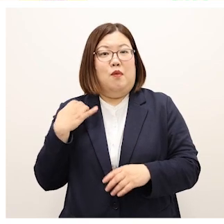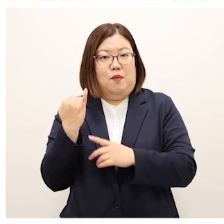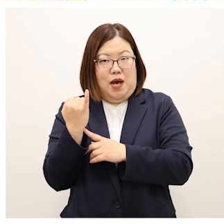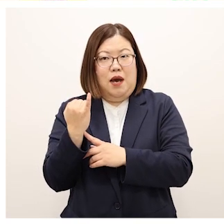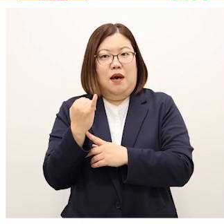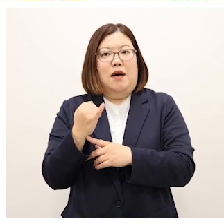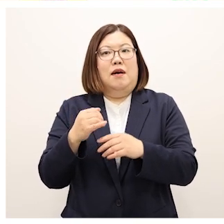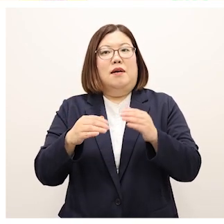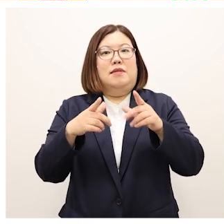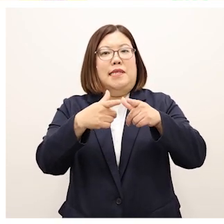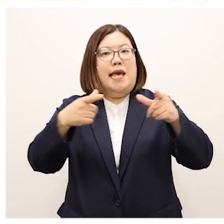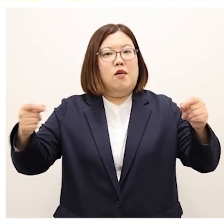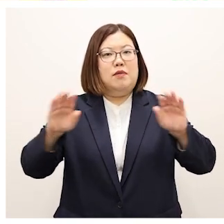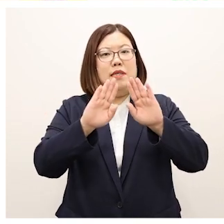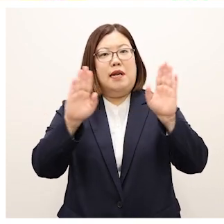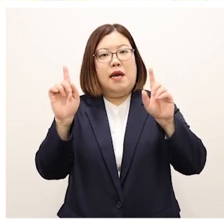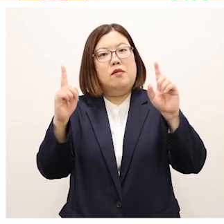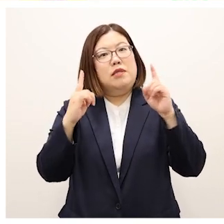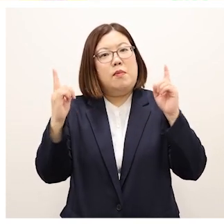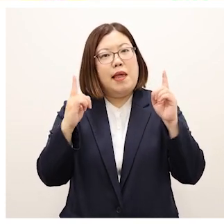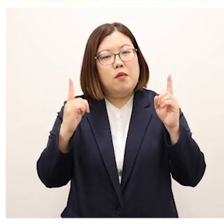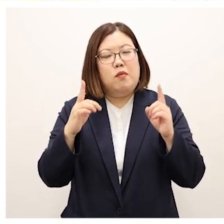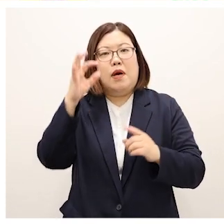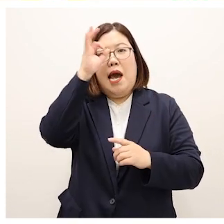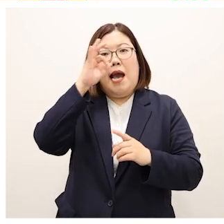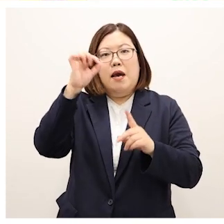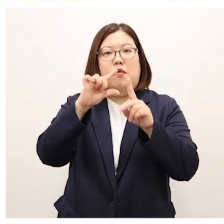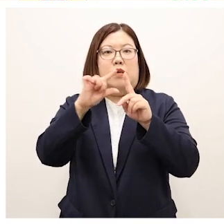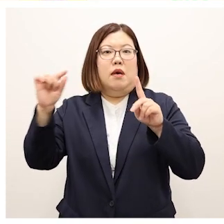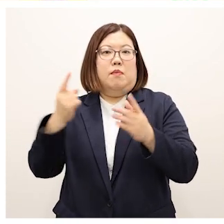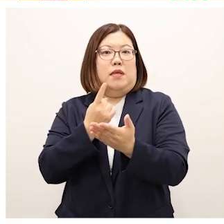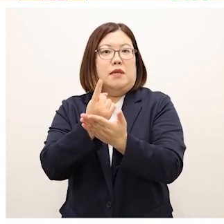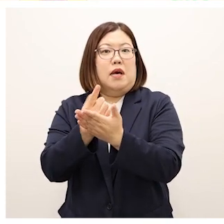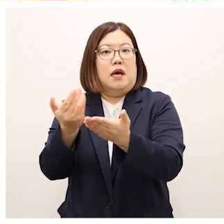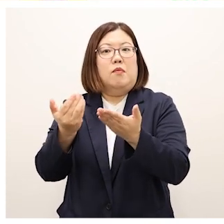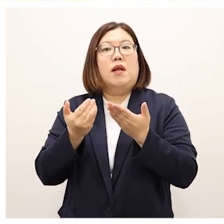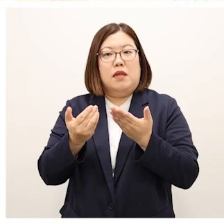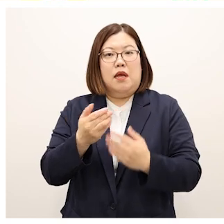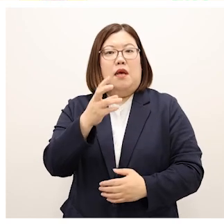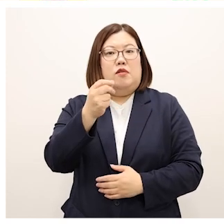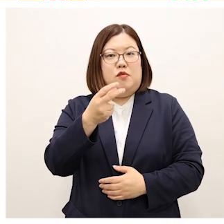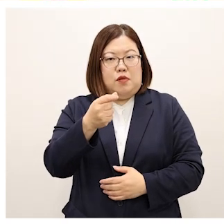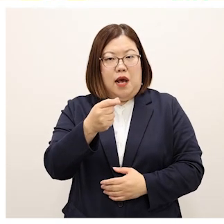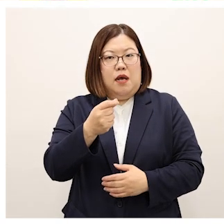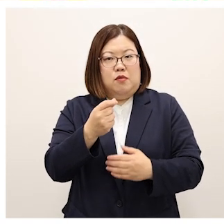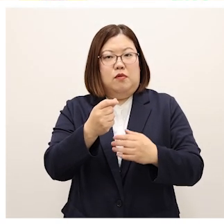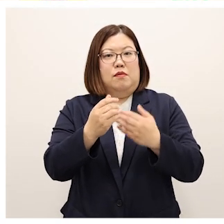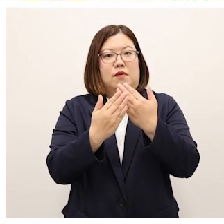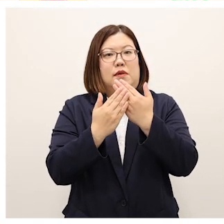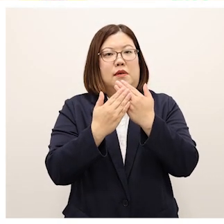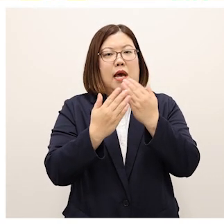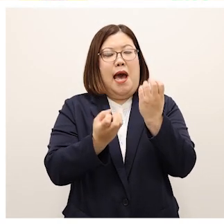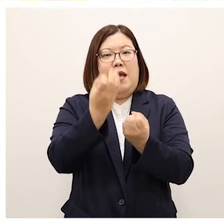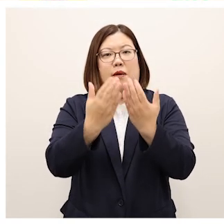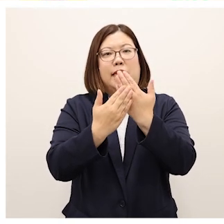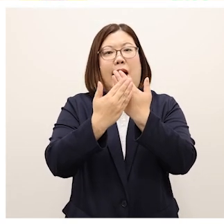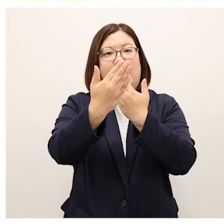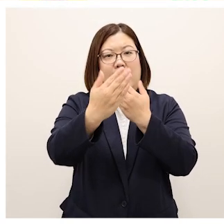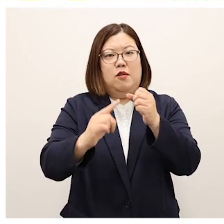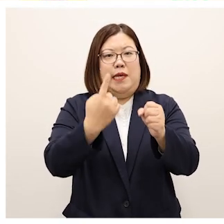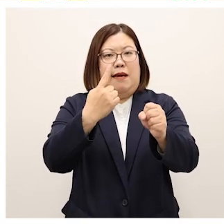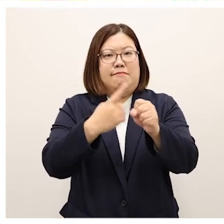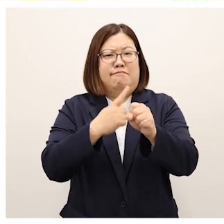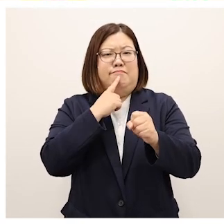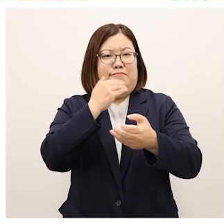外で開催されるイベントや観光キャンペーンに参加し、土浦全国花火競技大会の100周年を広